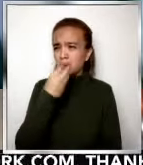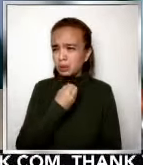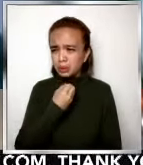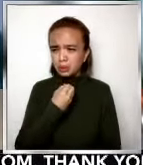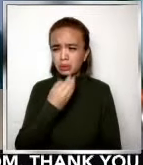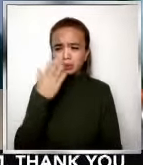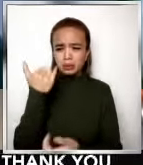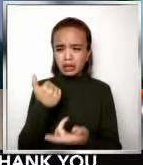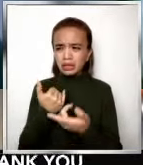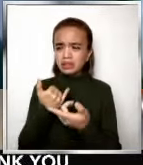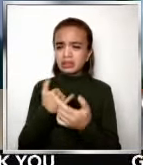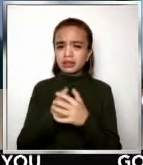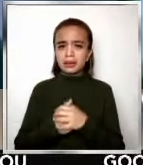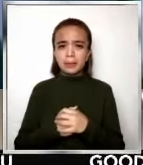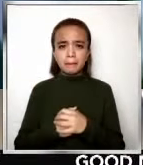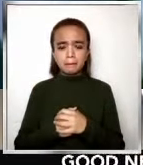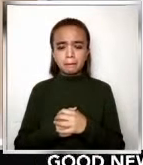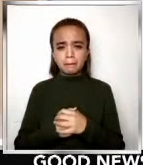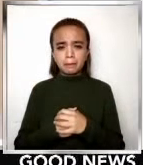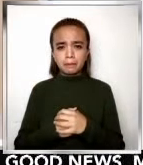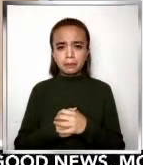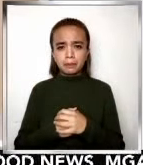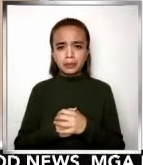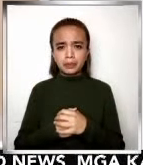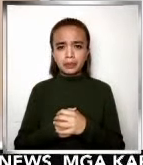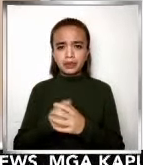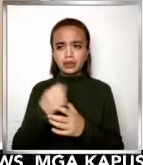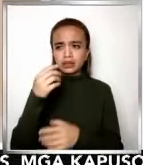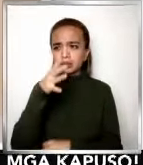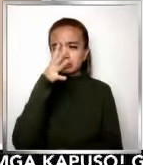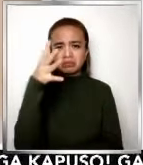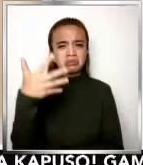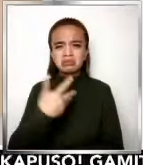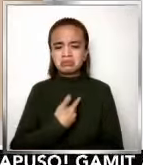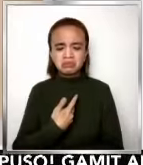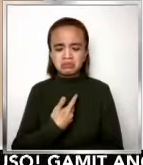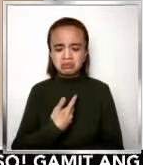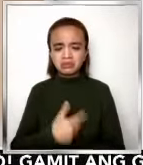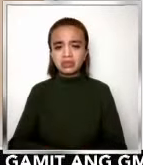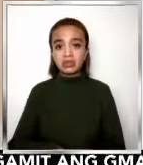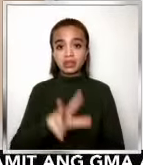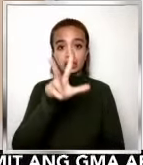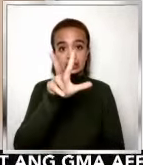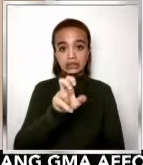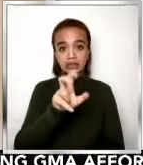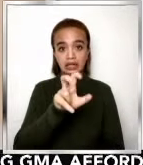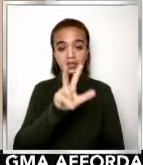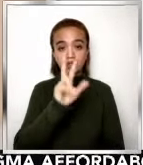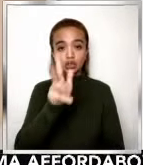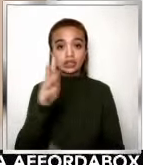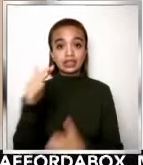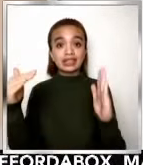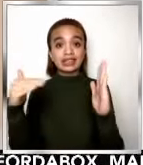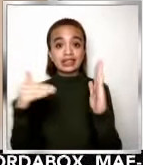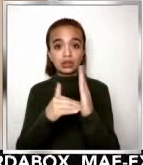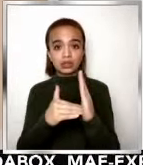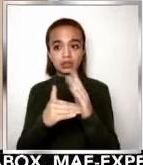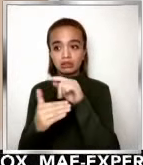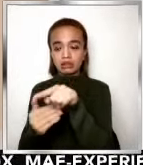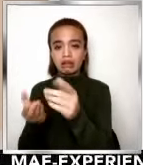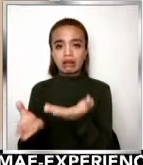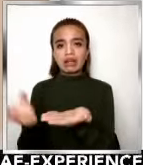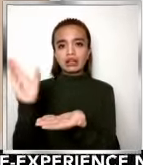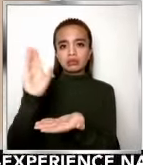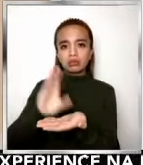ako. Kailangan ko pinagsip. Nasa 330,000 pesos naman ang ininvest ni Len. Hindi rin niya tunay